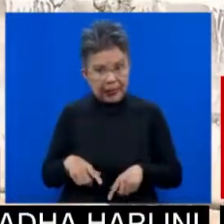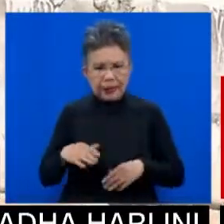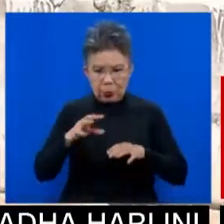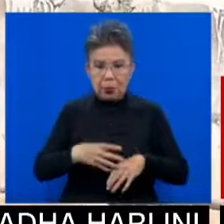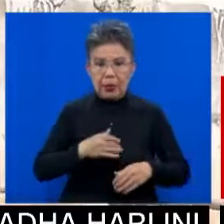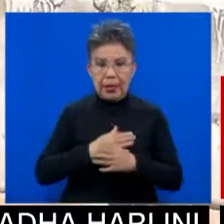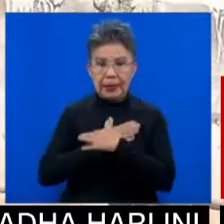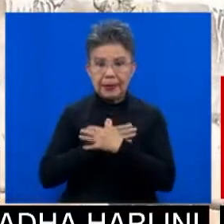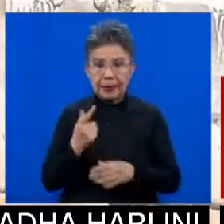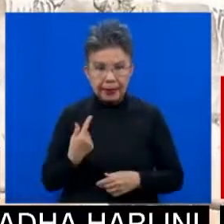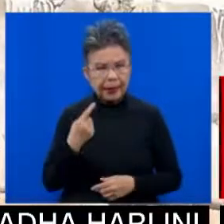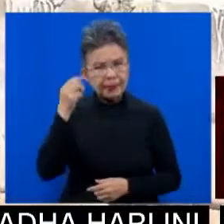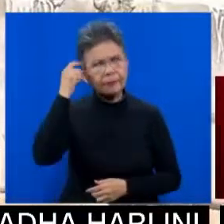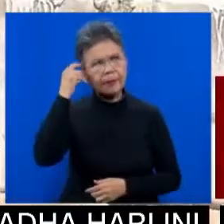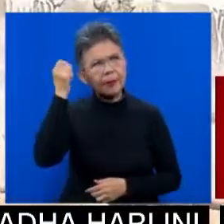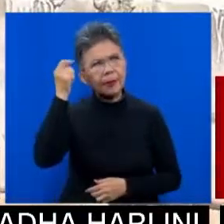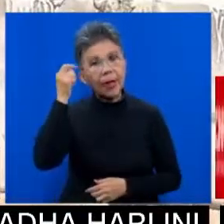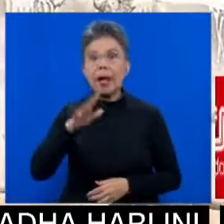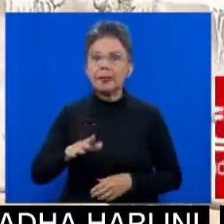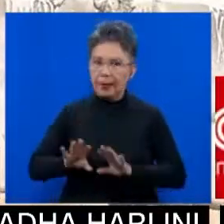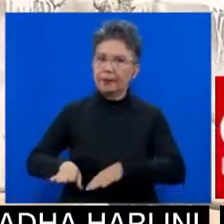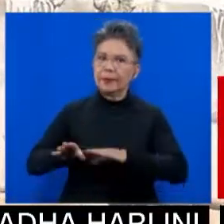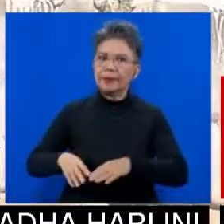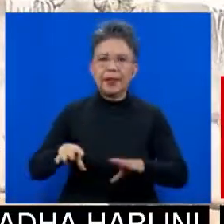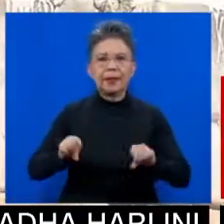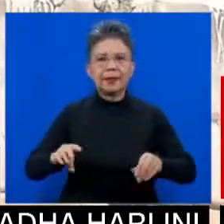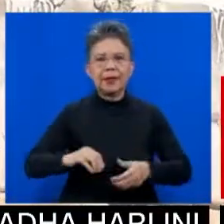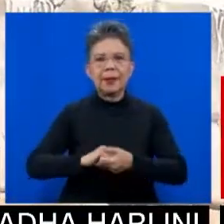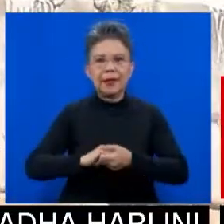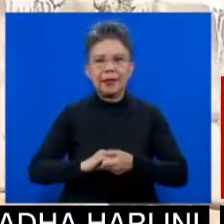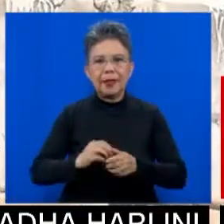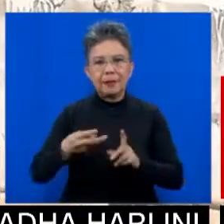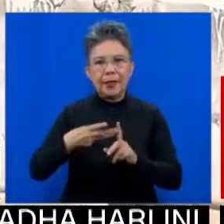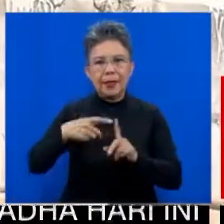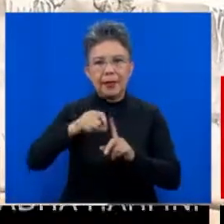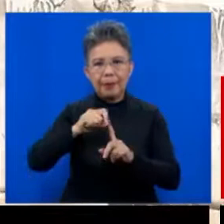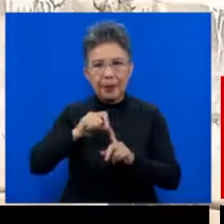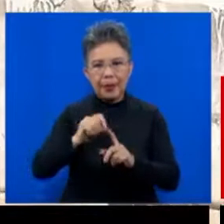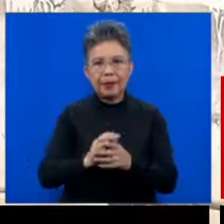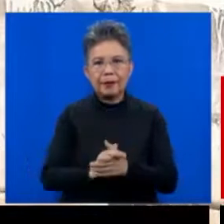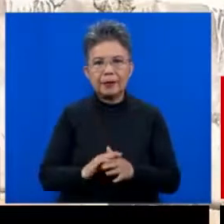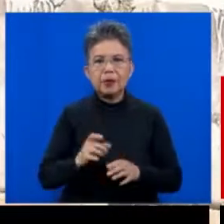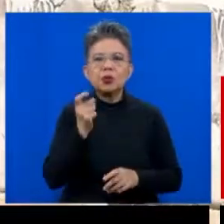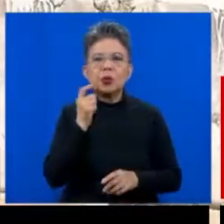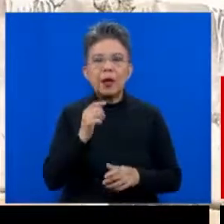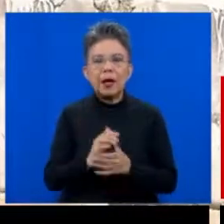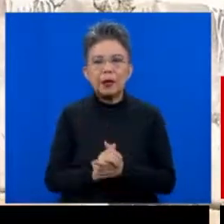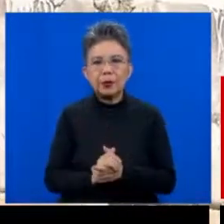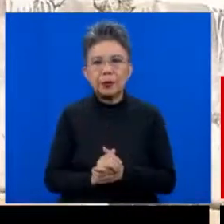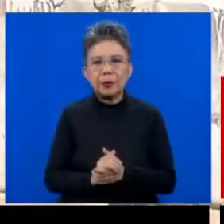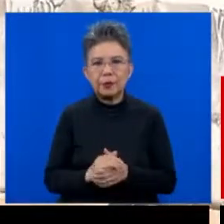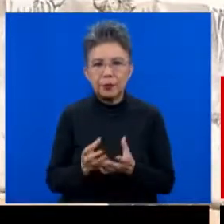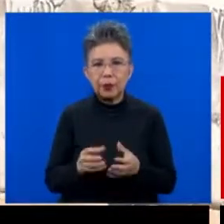kebutuhan di Aceh, saya bekerja sama dengan DKP mencoba untuk